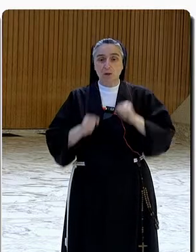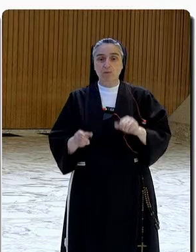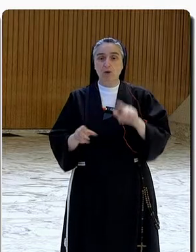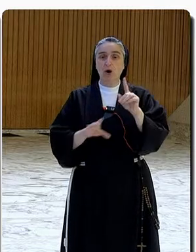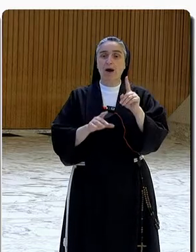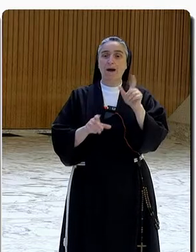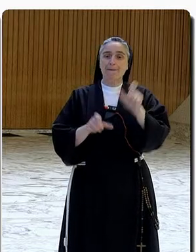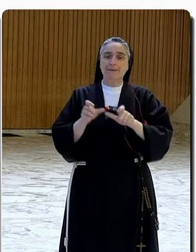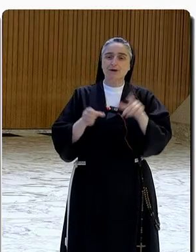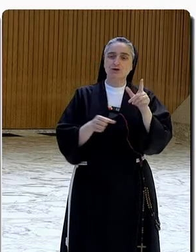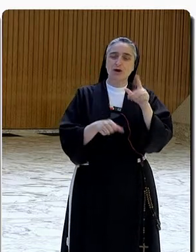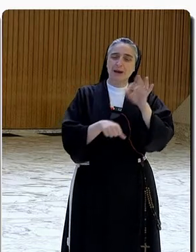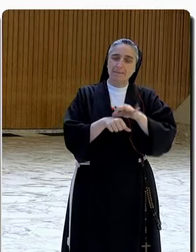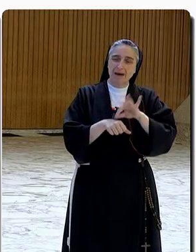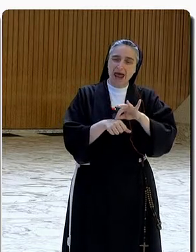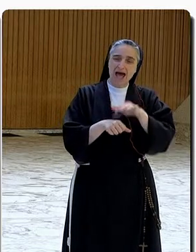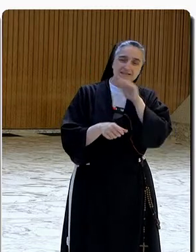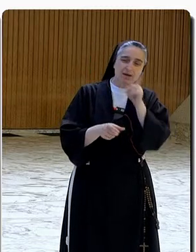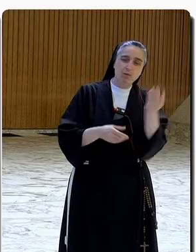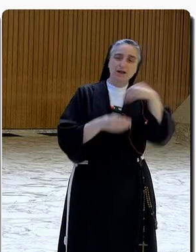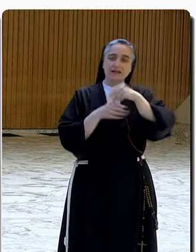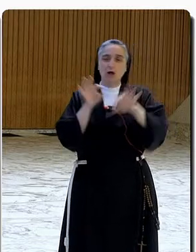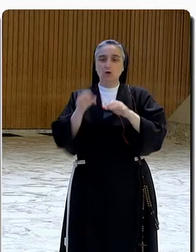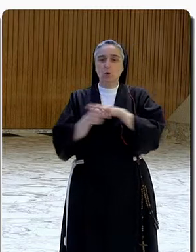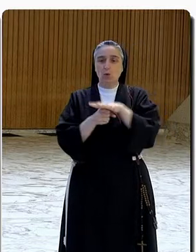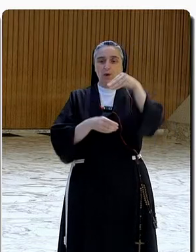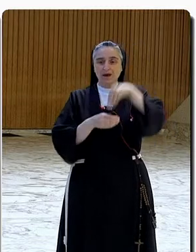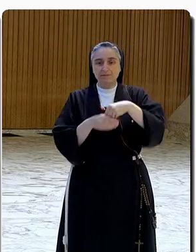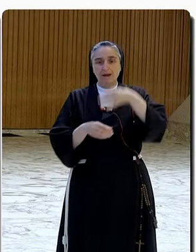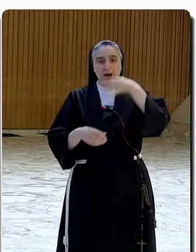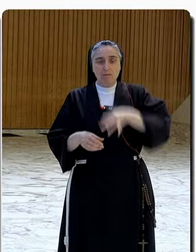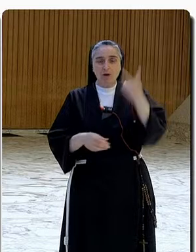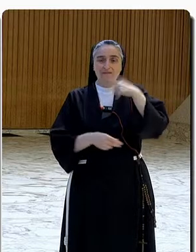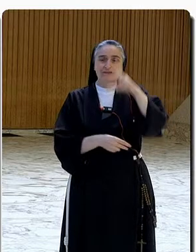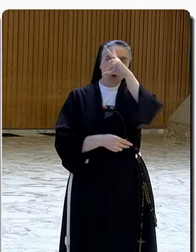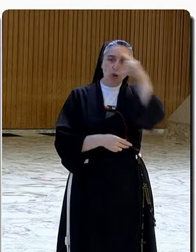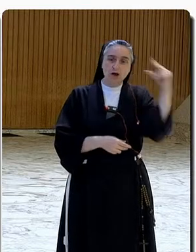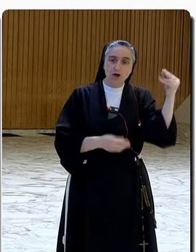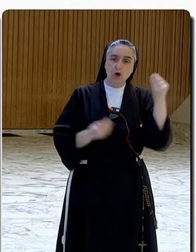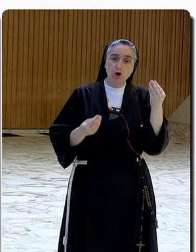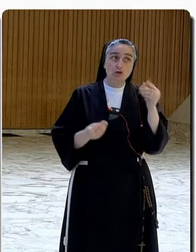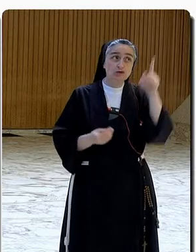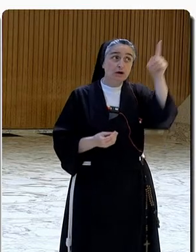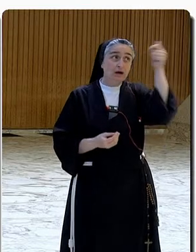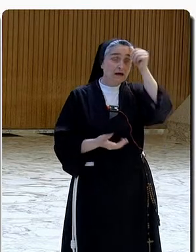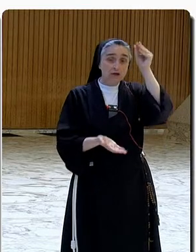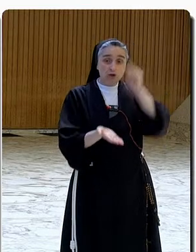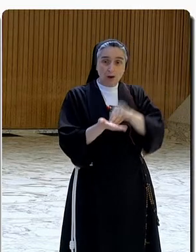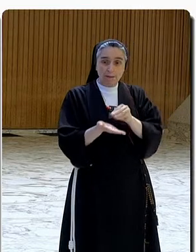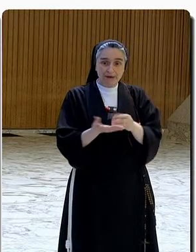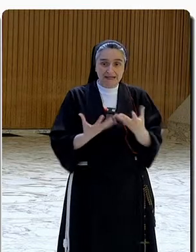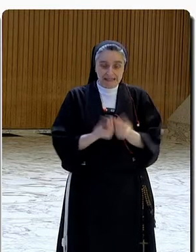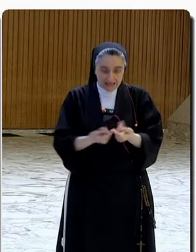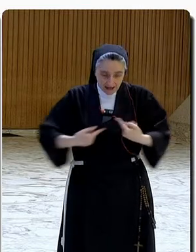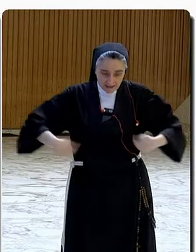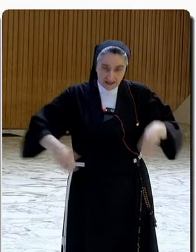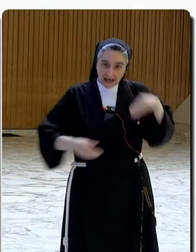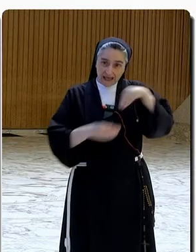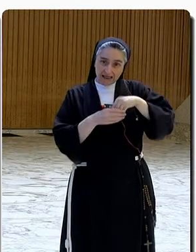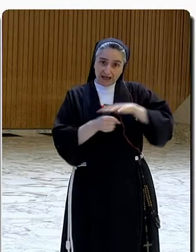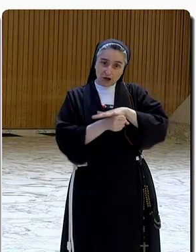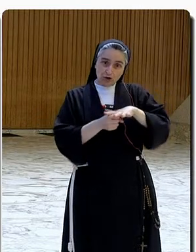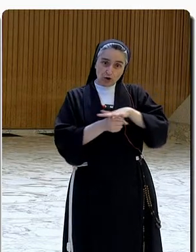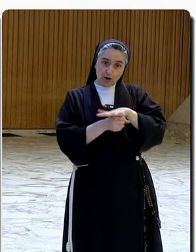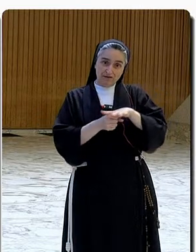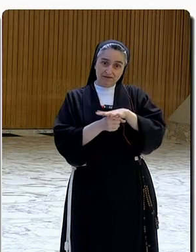curati nelle famiglie, allora finalmente riconosceranno che Cristo è fra noi. La